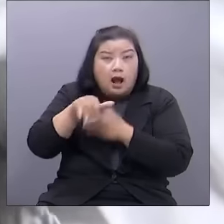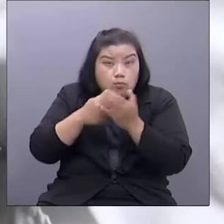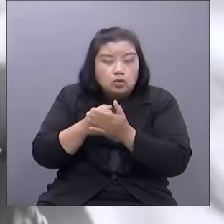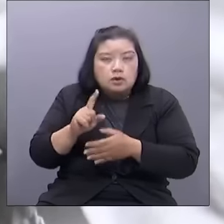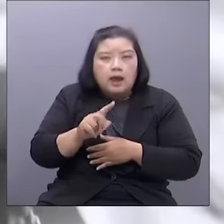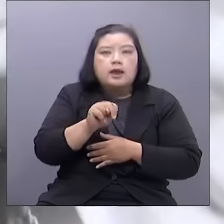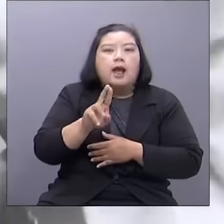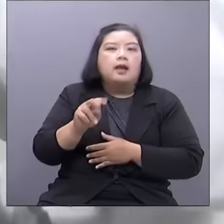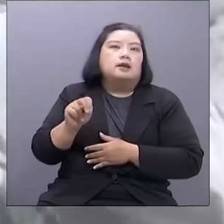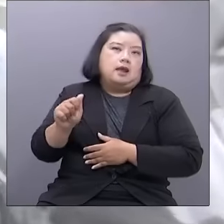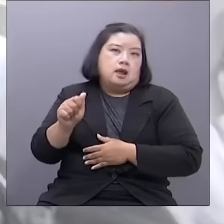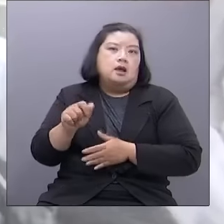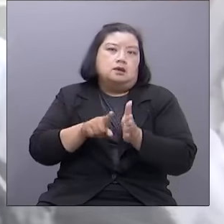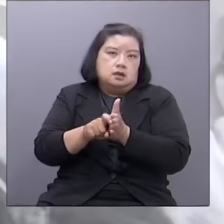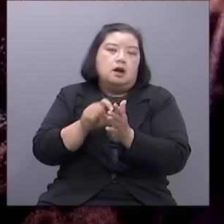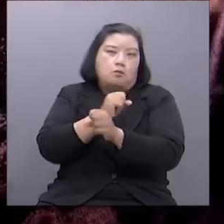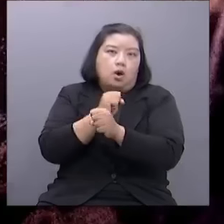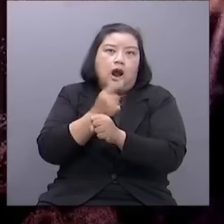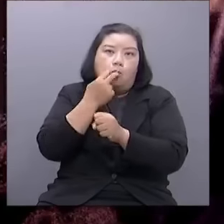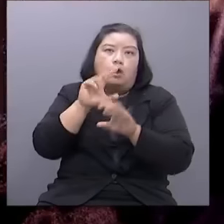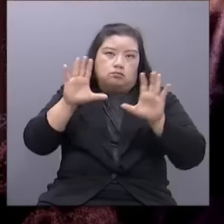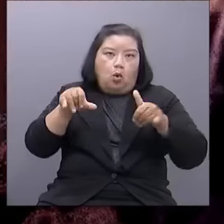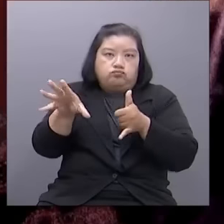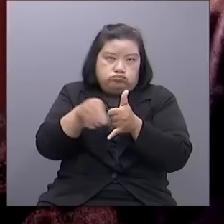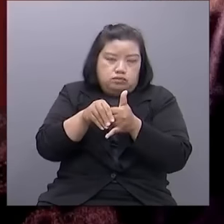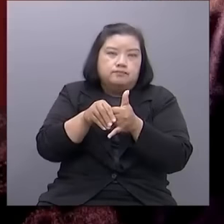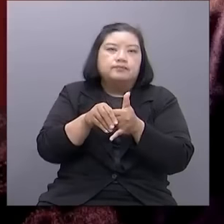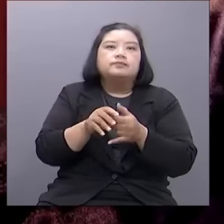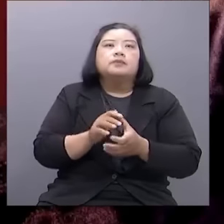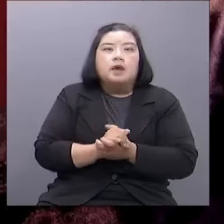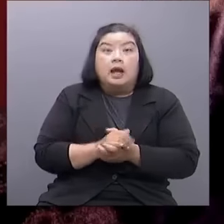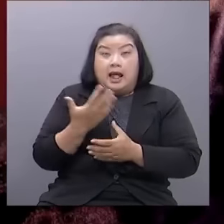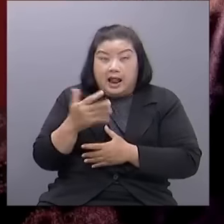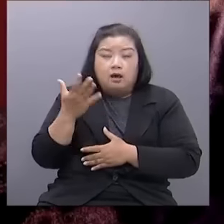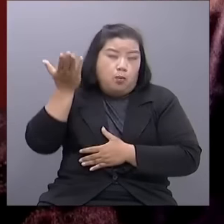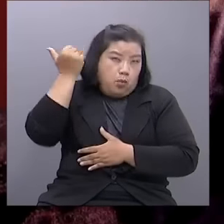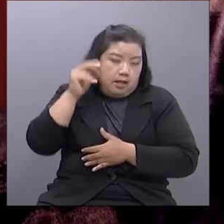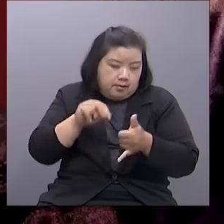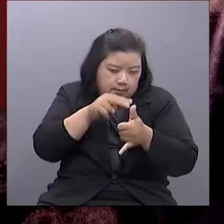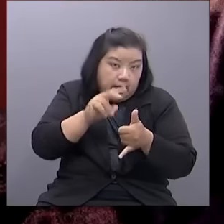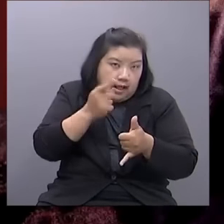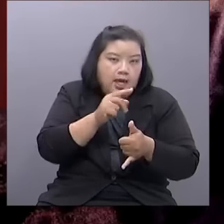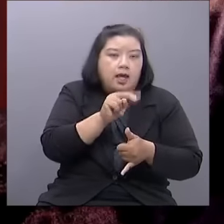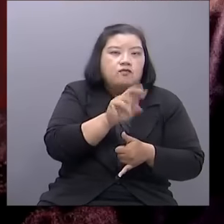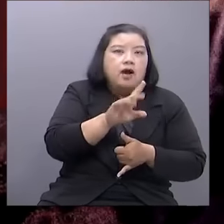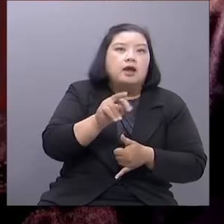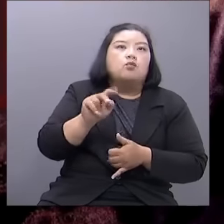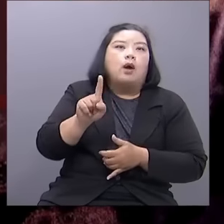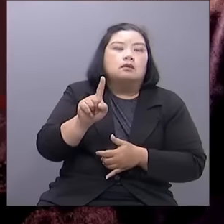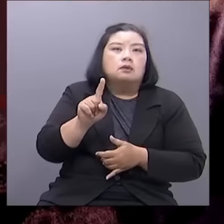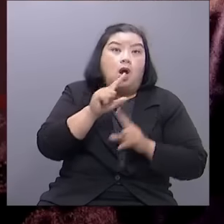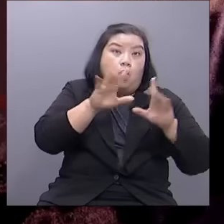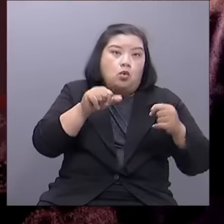คซีนป้องกันไข้หวัดนกอีกด้วยค่ะโดยนับตั้งแต่เริ่มตรวจพบไข้หวัดนก H5N1 ในนกป่าเป็นครั้งแรกในส